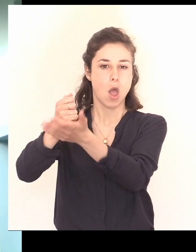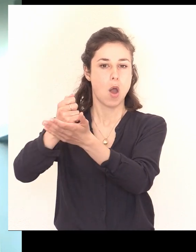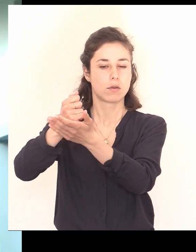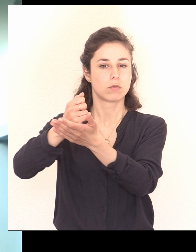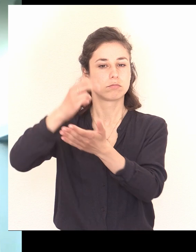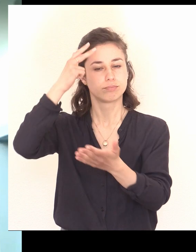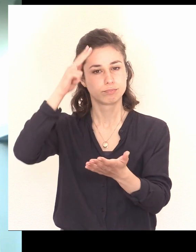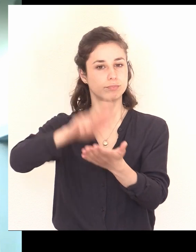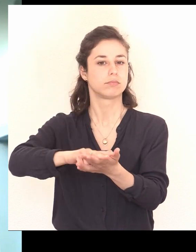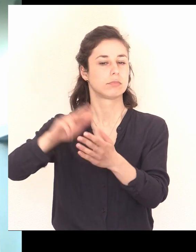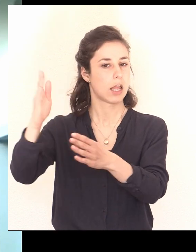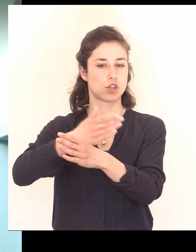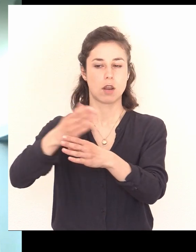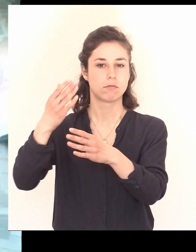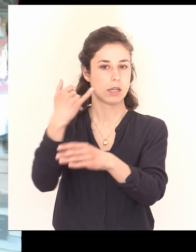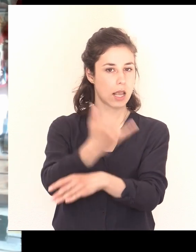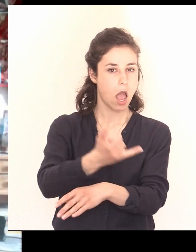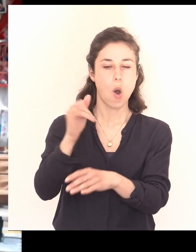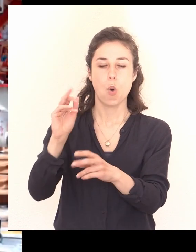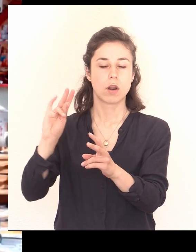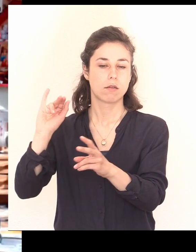von der Behörde beschieden werden.